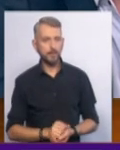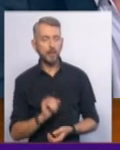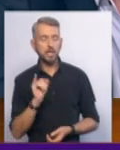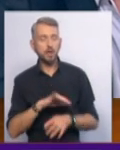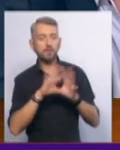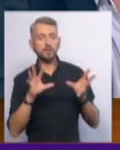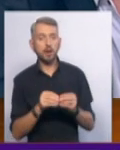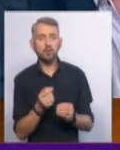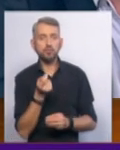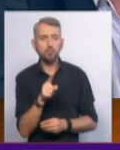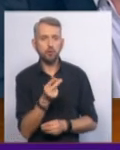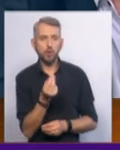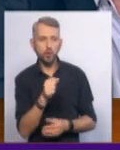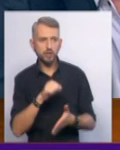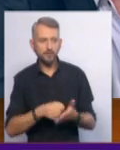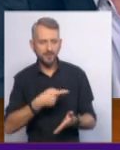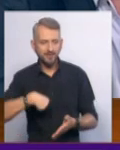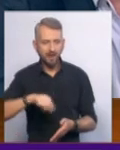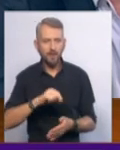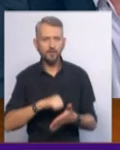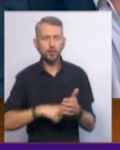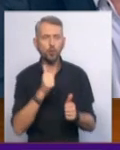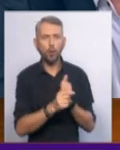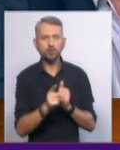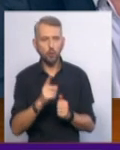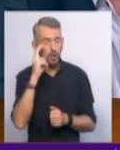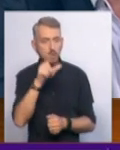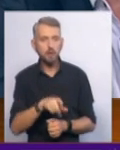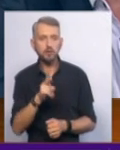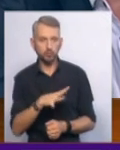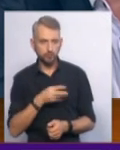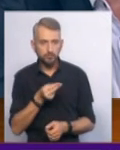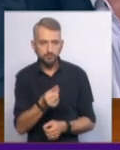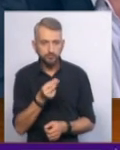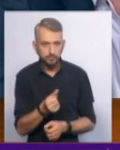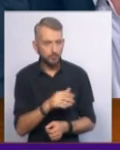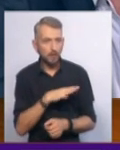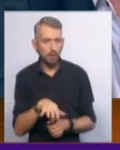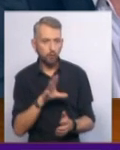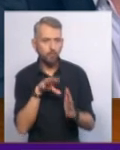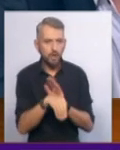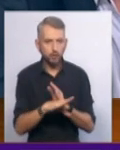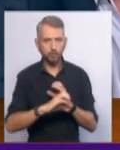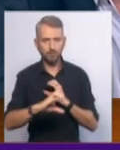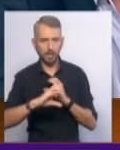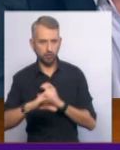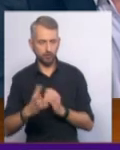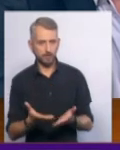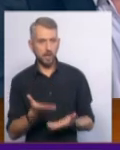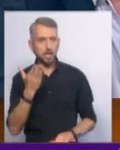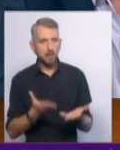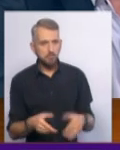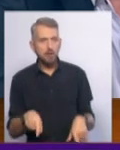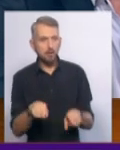взагалі жодних коштів від нас, від кожного киянина, який сплачував за тарифи, не було вкладено в мережі. Якби так